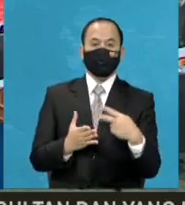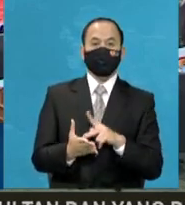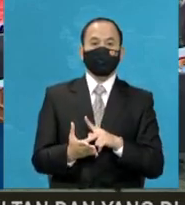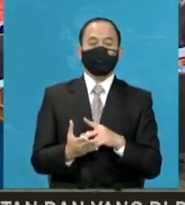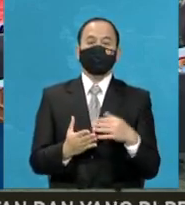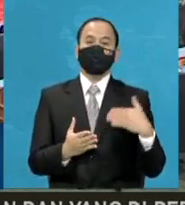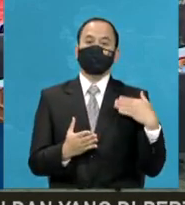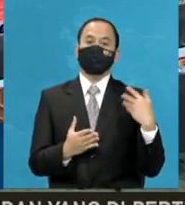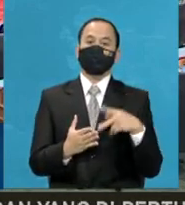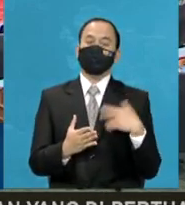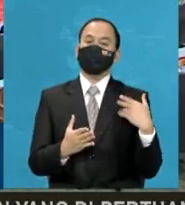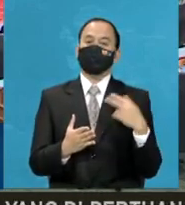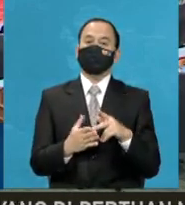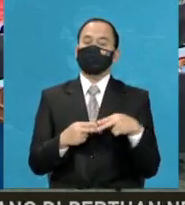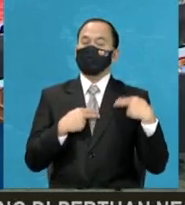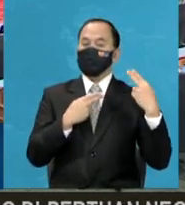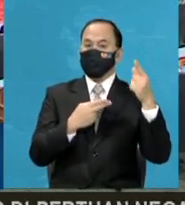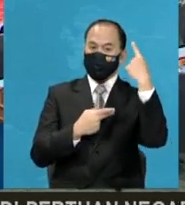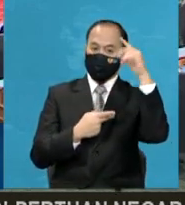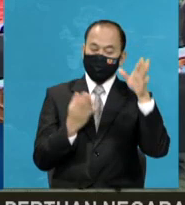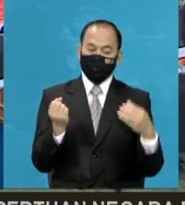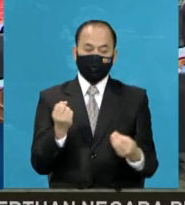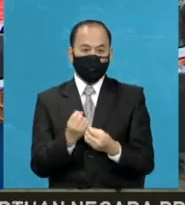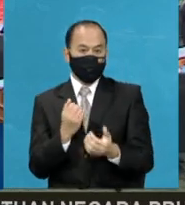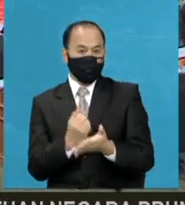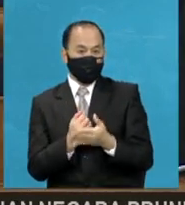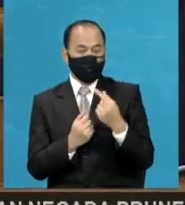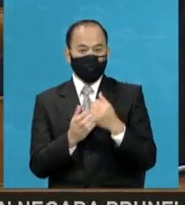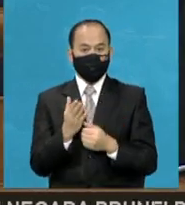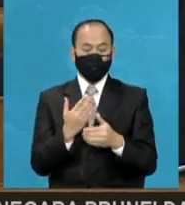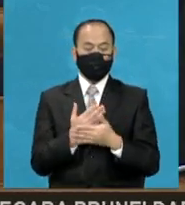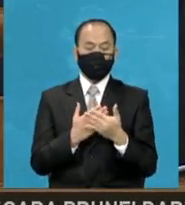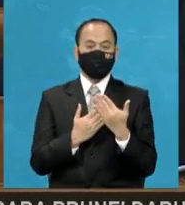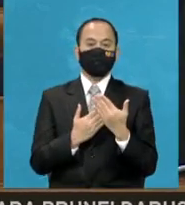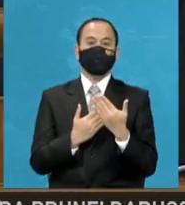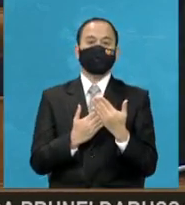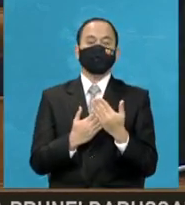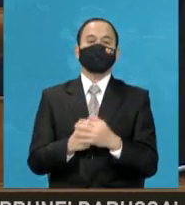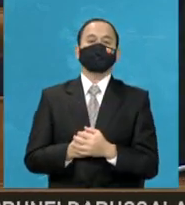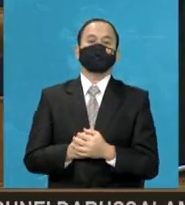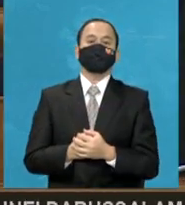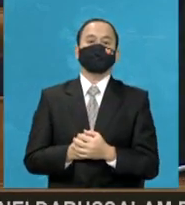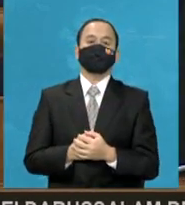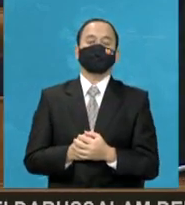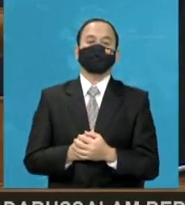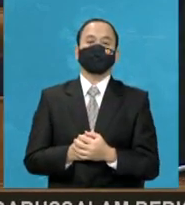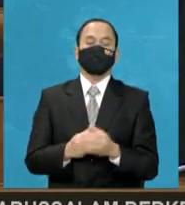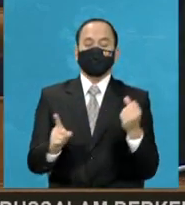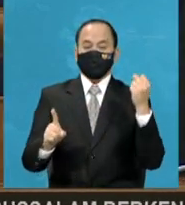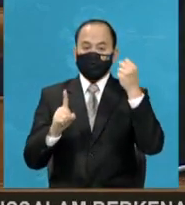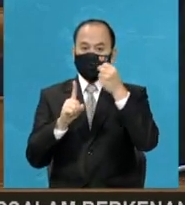yang berwawasan termasuk penambah Khan prasarana dan kemudahan di desa Brian negara dan